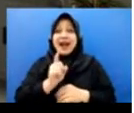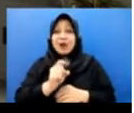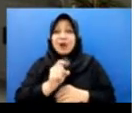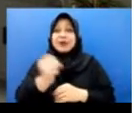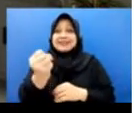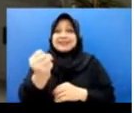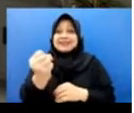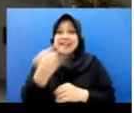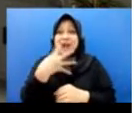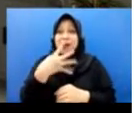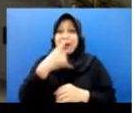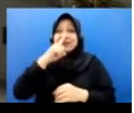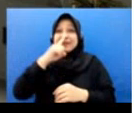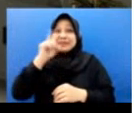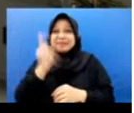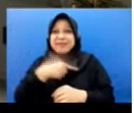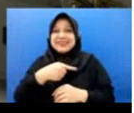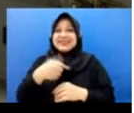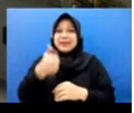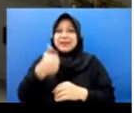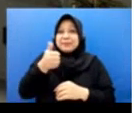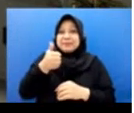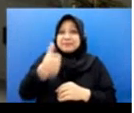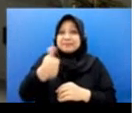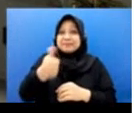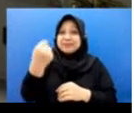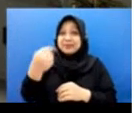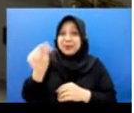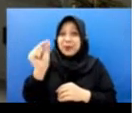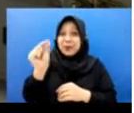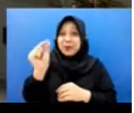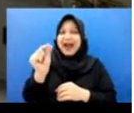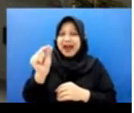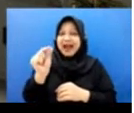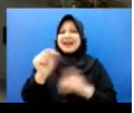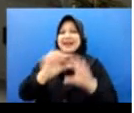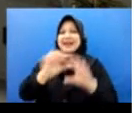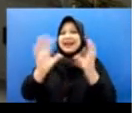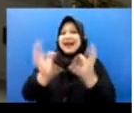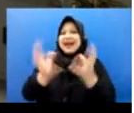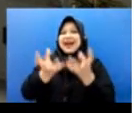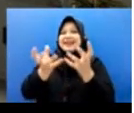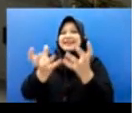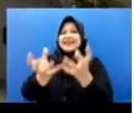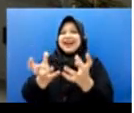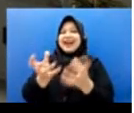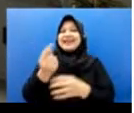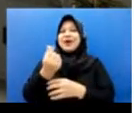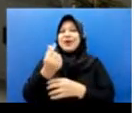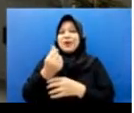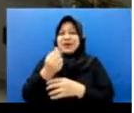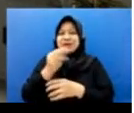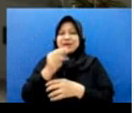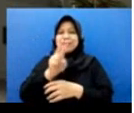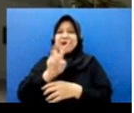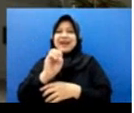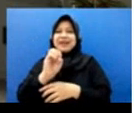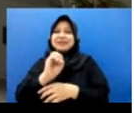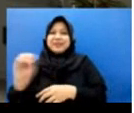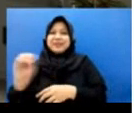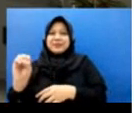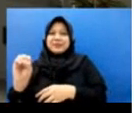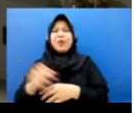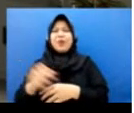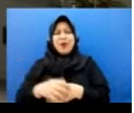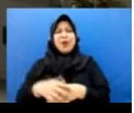dan akurat itulah yang akan memenangkan hadiah e-wallet senilai Rp200.000. Lumayan Bapak dan Ibu ya, ini sebagai penyemangat